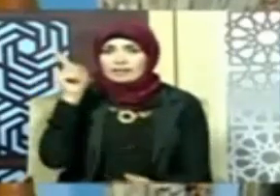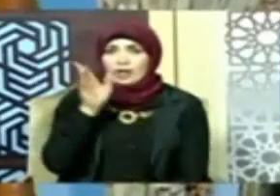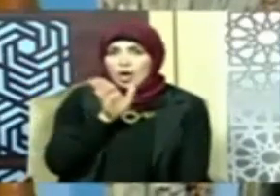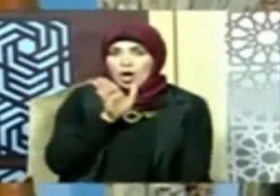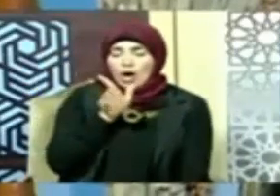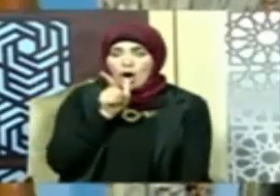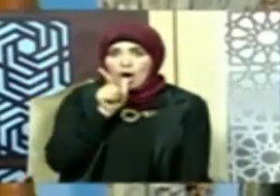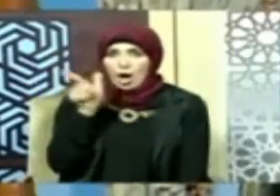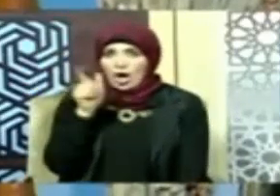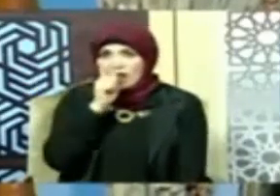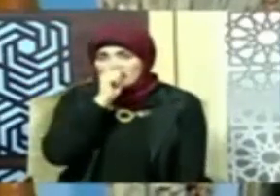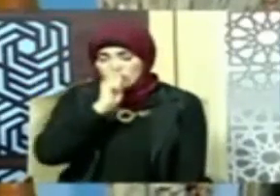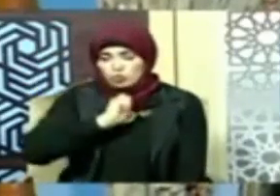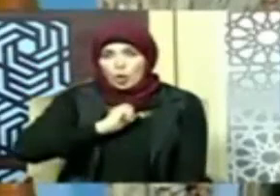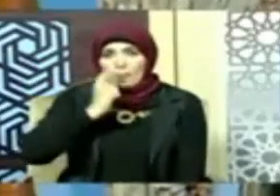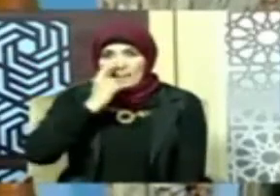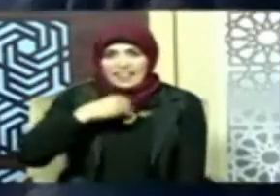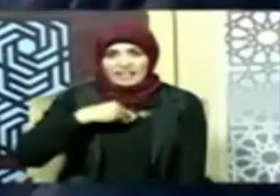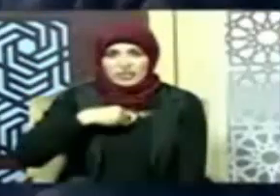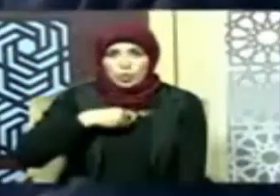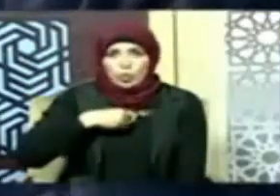وهو ظالم لنفسه.